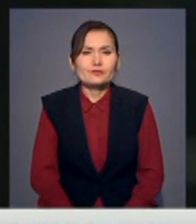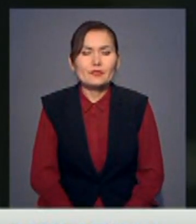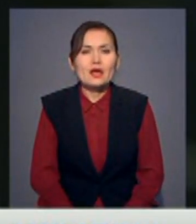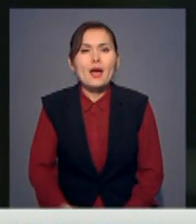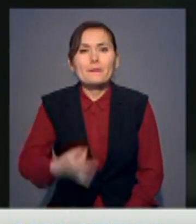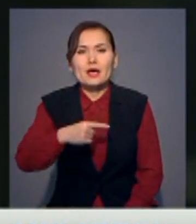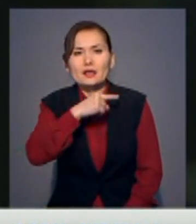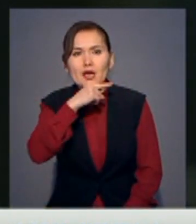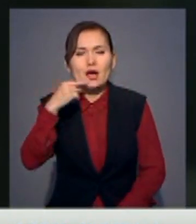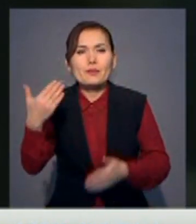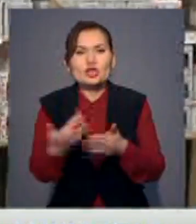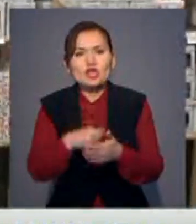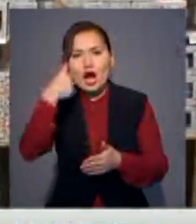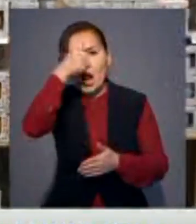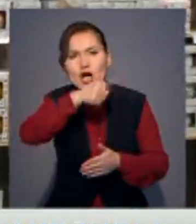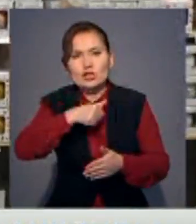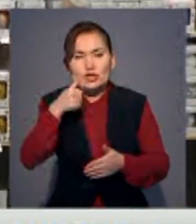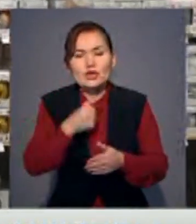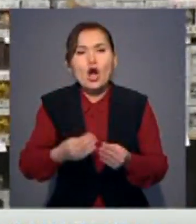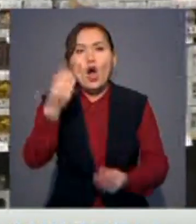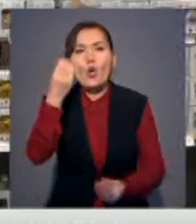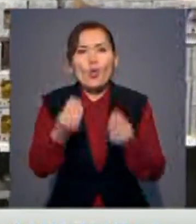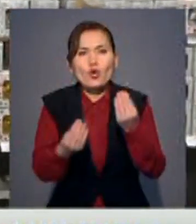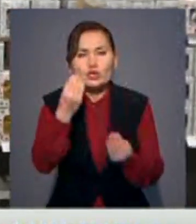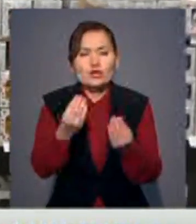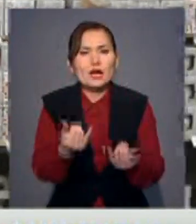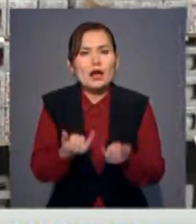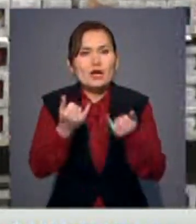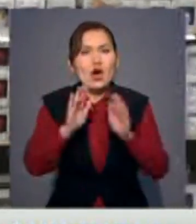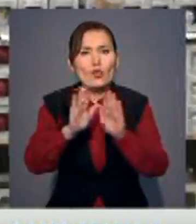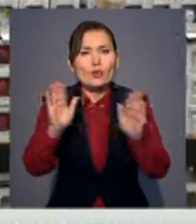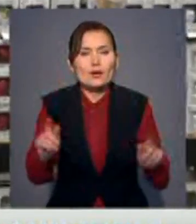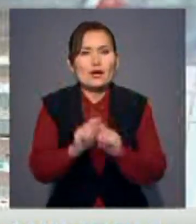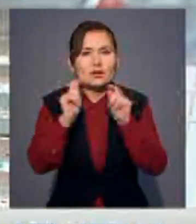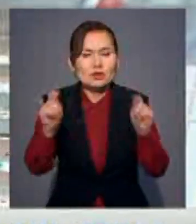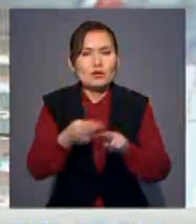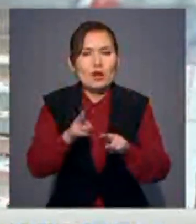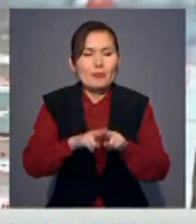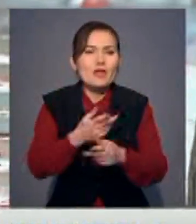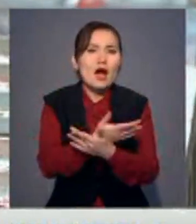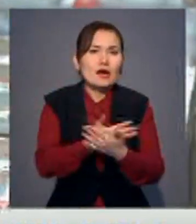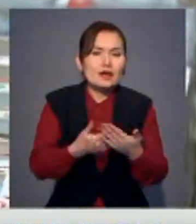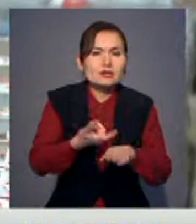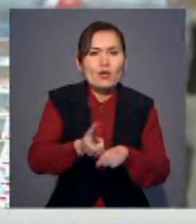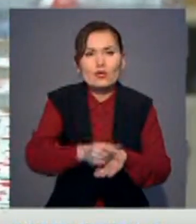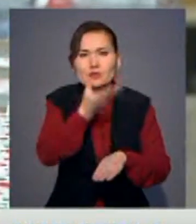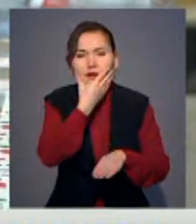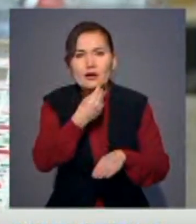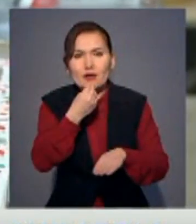Минскте жаңа жылдық ойыншықтардың әлем бойынша ең ауқымды көрмесі ашылды. Сүрігі мерекелік бұйымдардың жүздеген түрі қойылған.